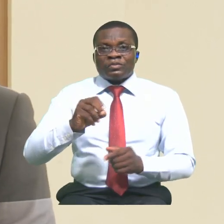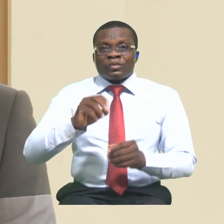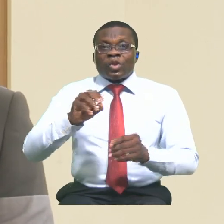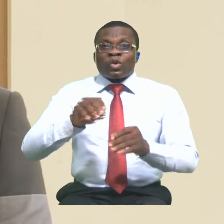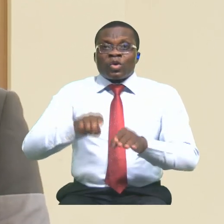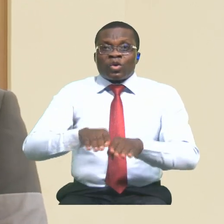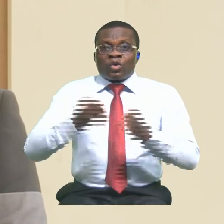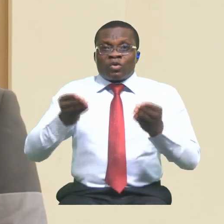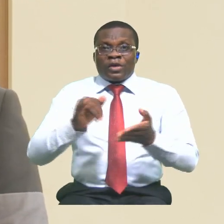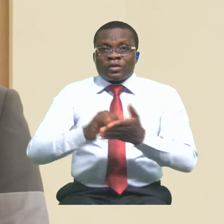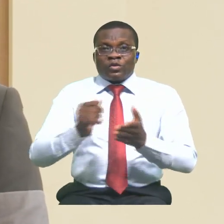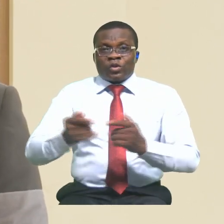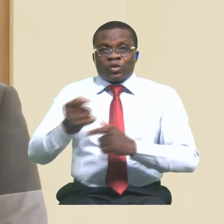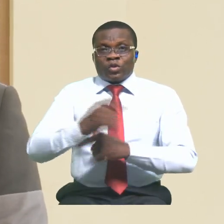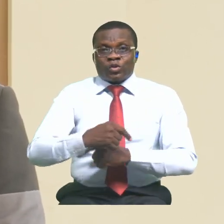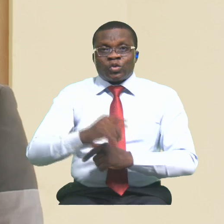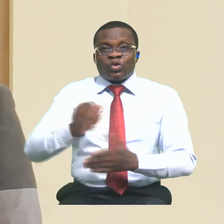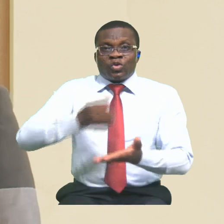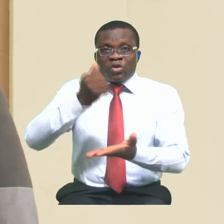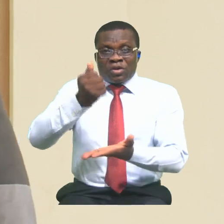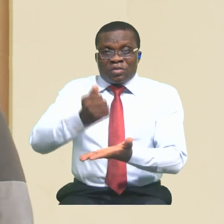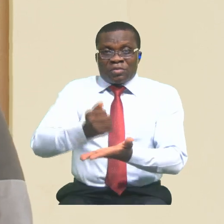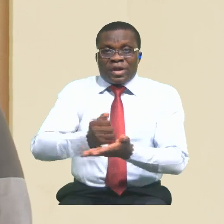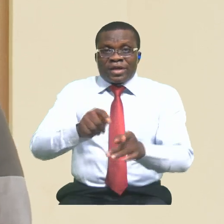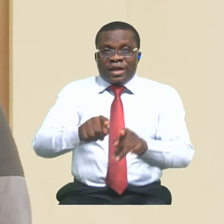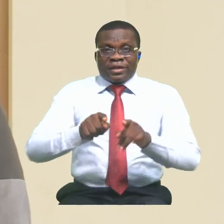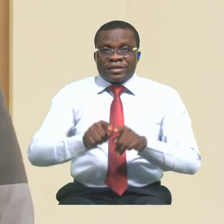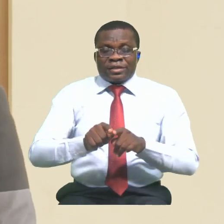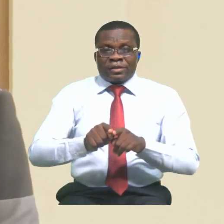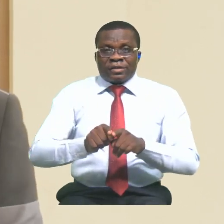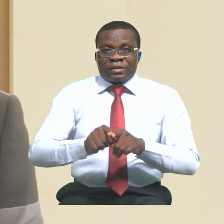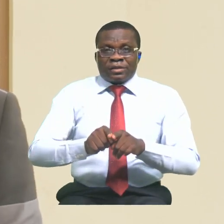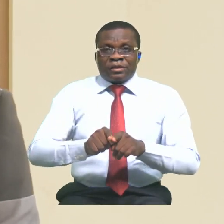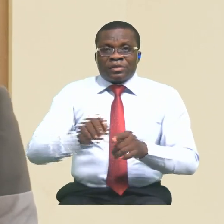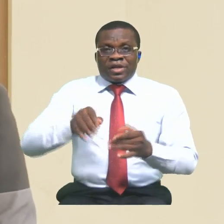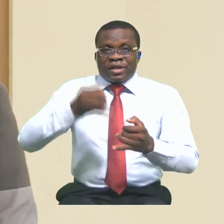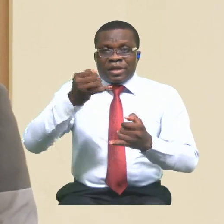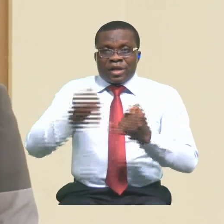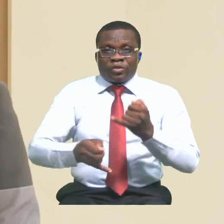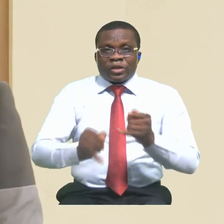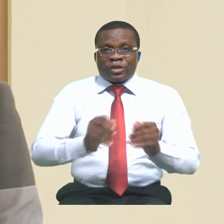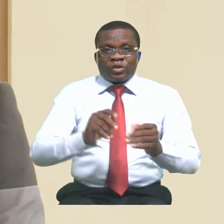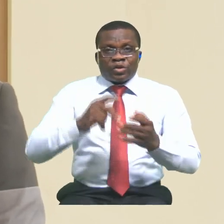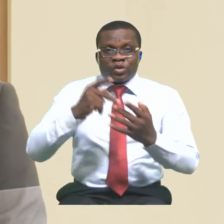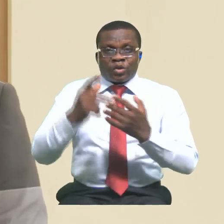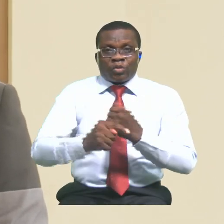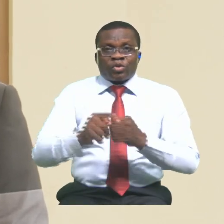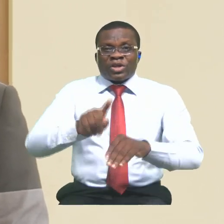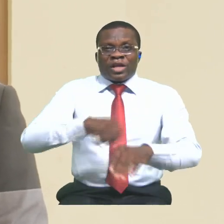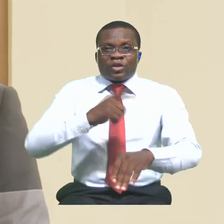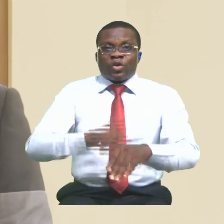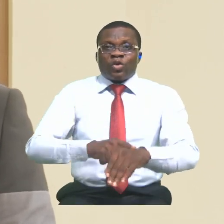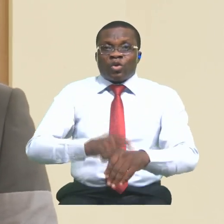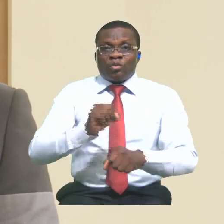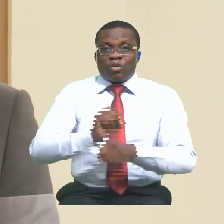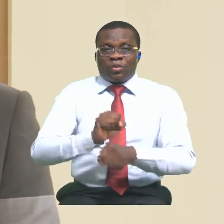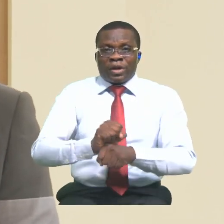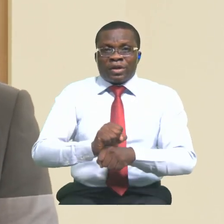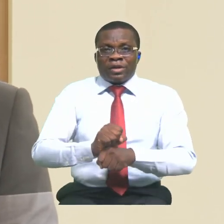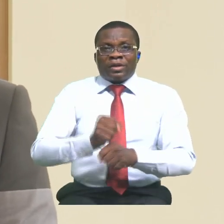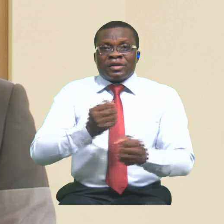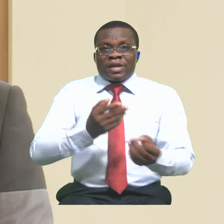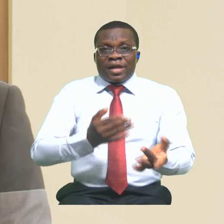L'inauguration de ce jour marque ainsi l'aboutissement d'un projet de longue haleine